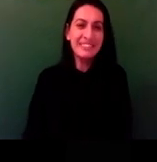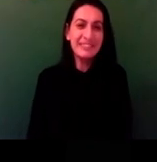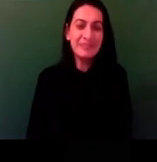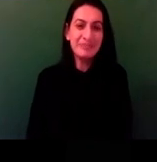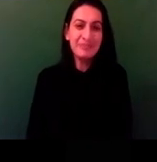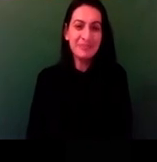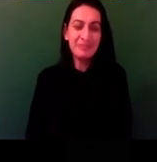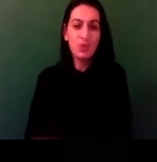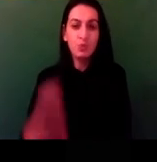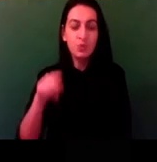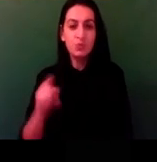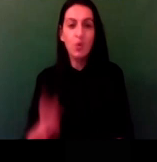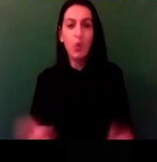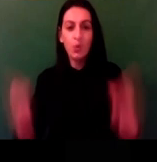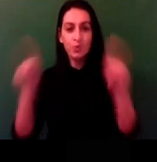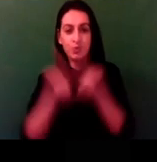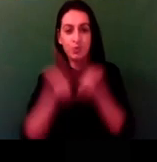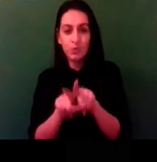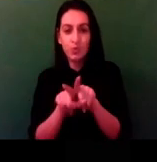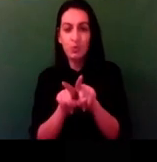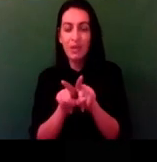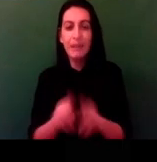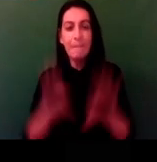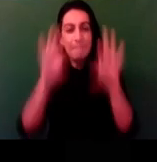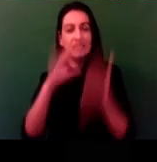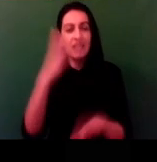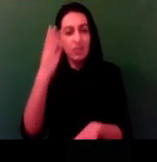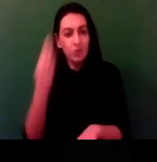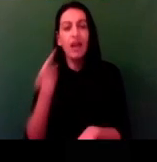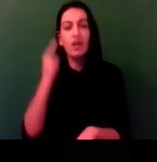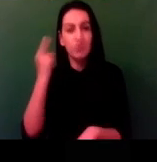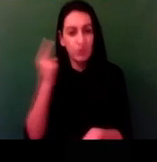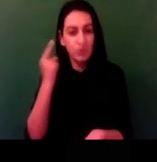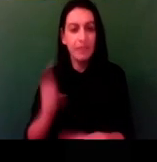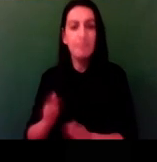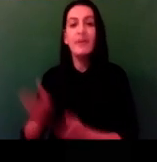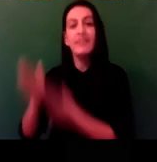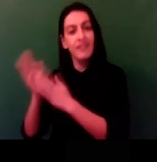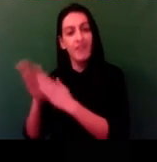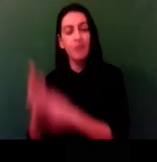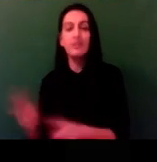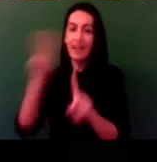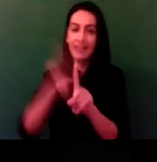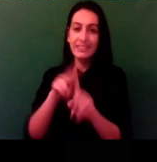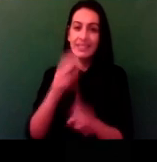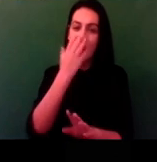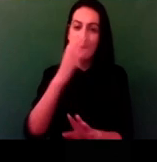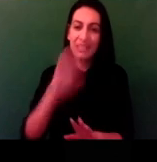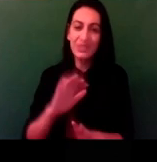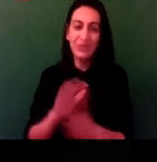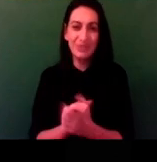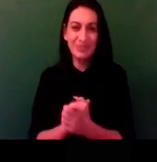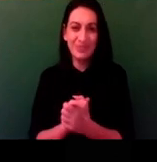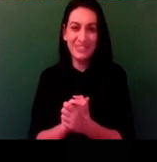bu oturumu gerçekten bir süreç olarak ele alalım ve devamdaki katkılarınızı yine bekliyoruz ve biz de üzerinde